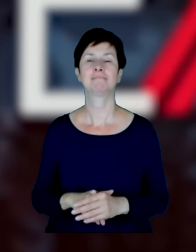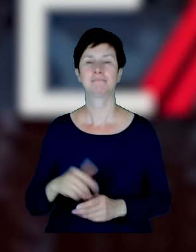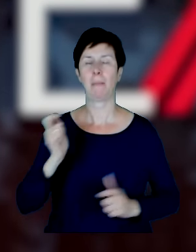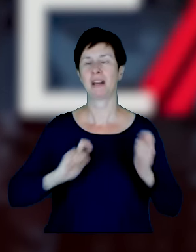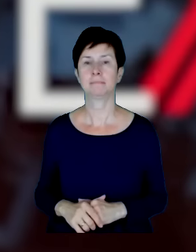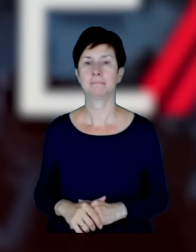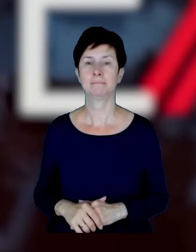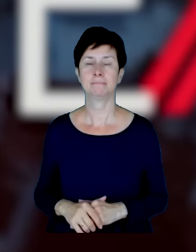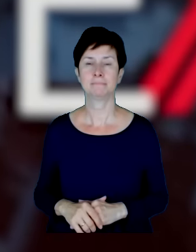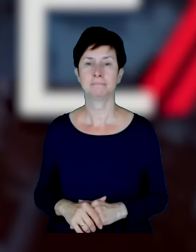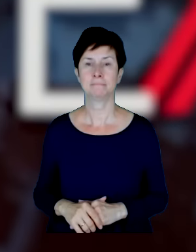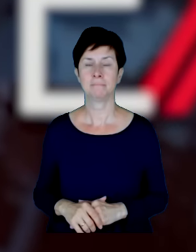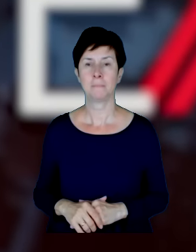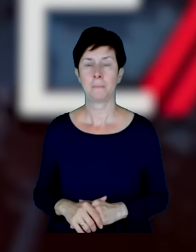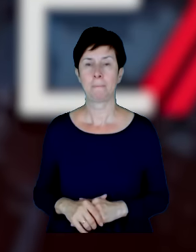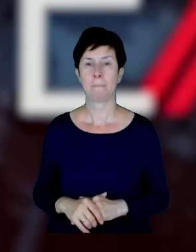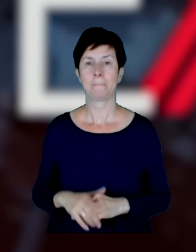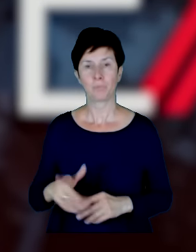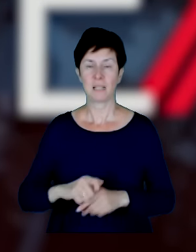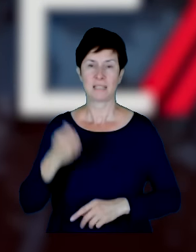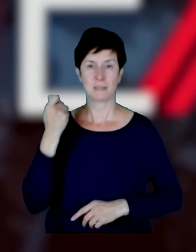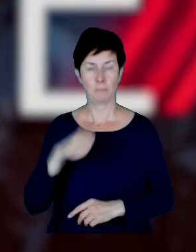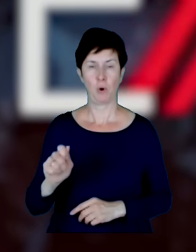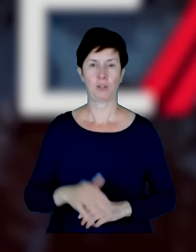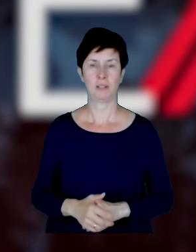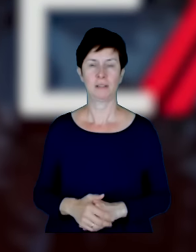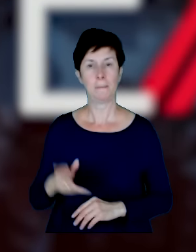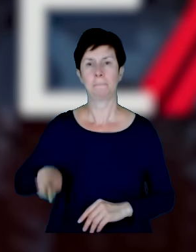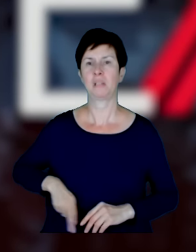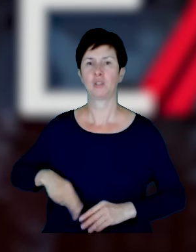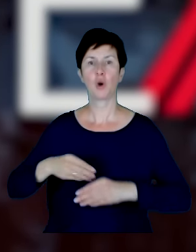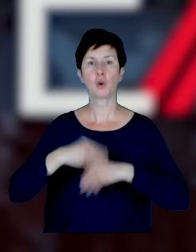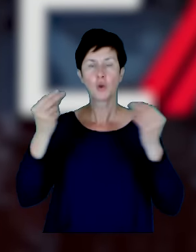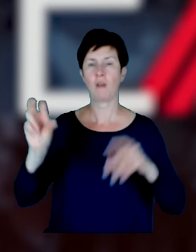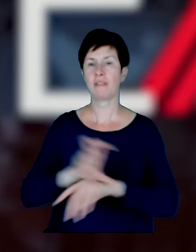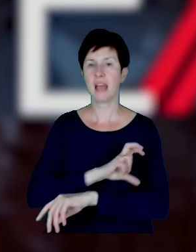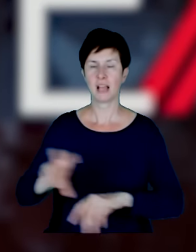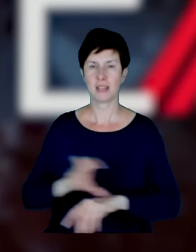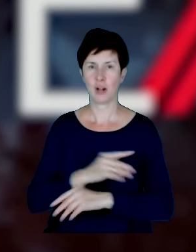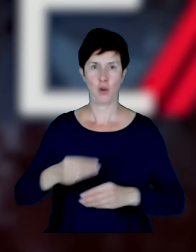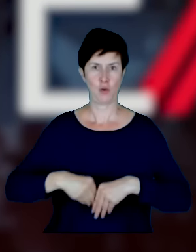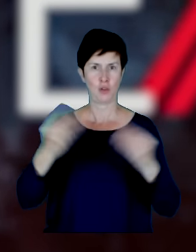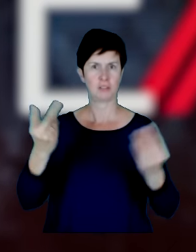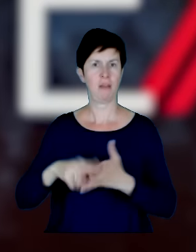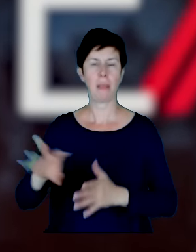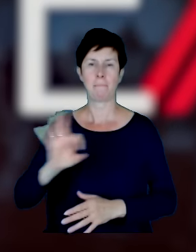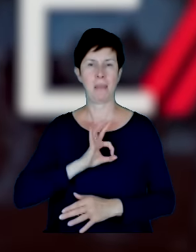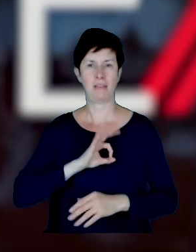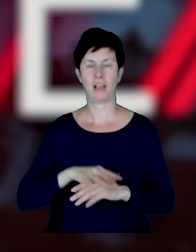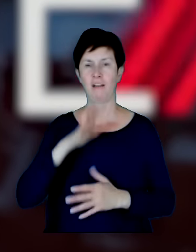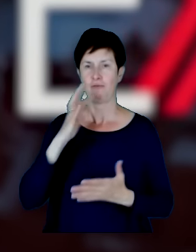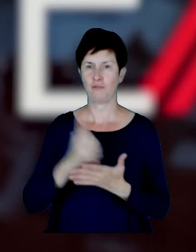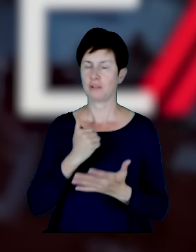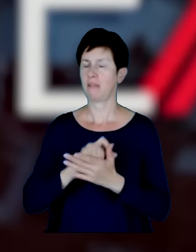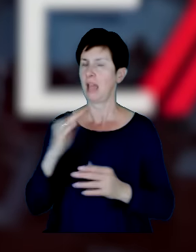42 i to się nazywa spot trzeba przyznać że Ministerstwo rozwoju i technologii rozwija się na medal wykorzystało rzeczywiście